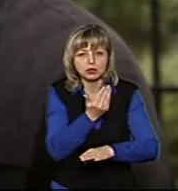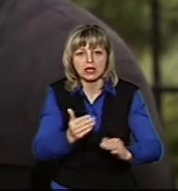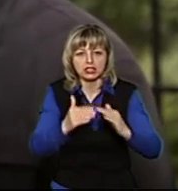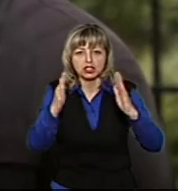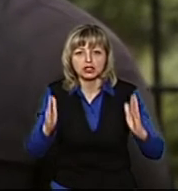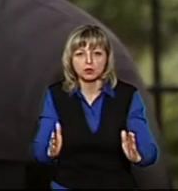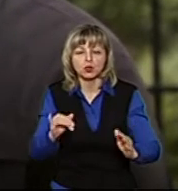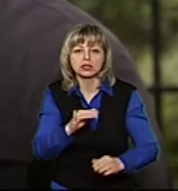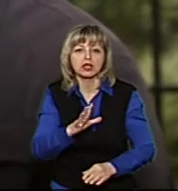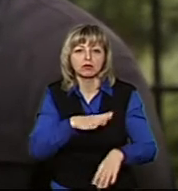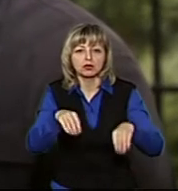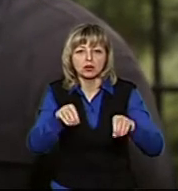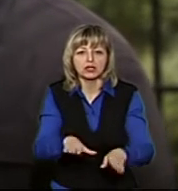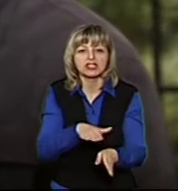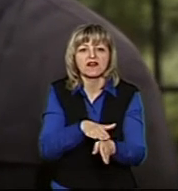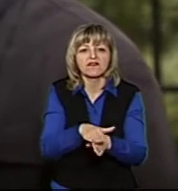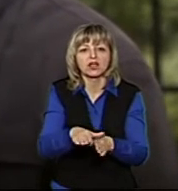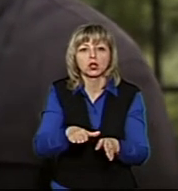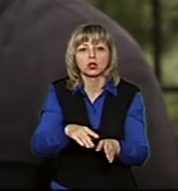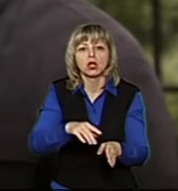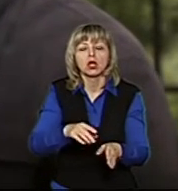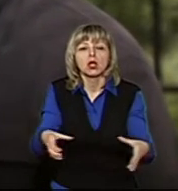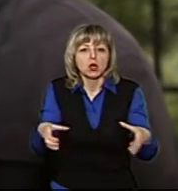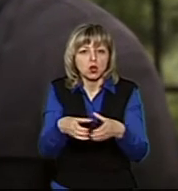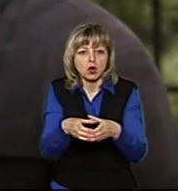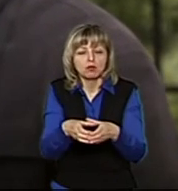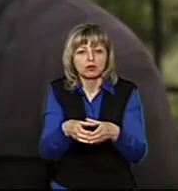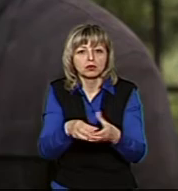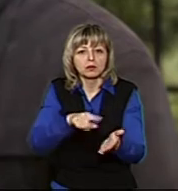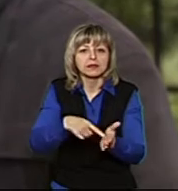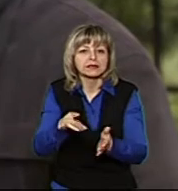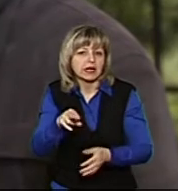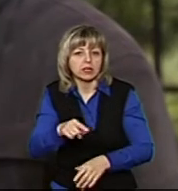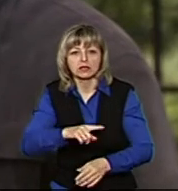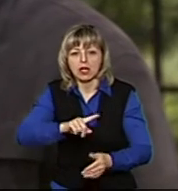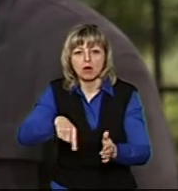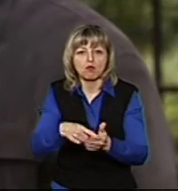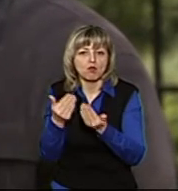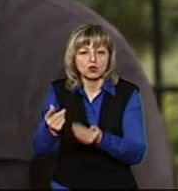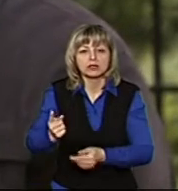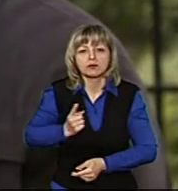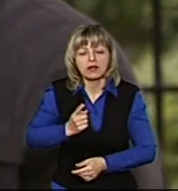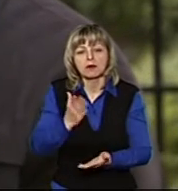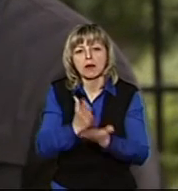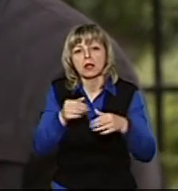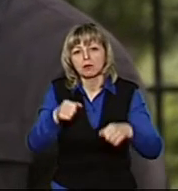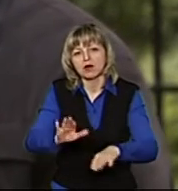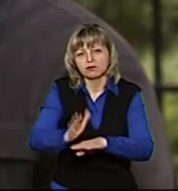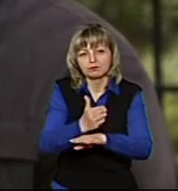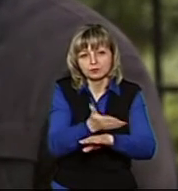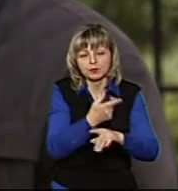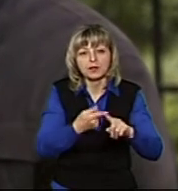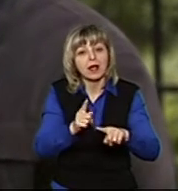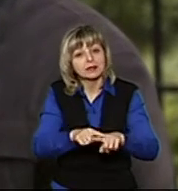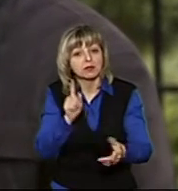було відповідне рішення виконкому міської ради, муніципальна варта мала право на здійснення демонтажу, однак вона мала повідомити